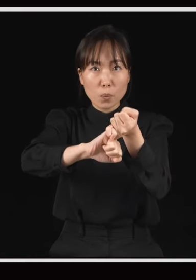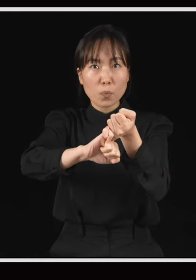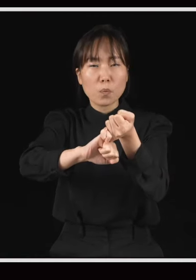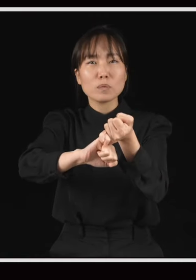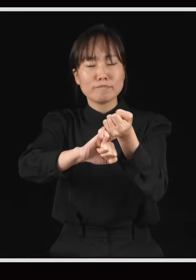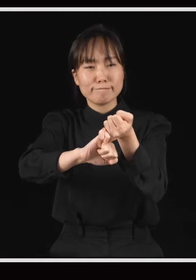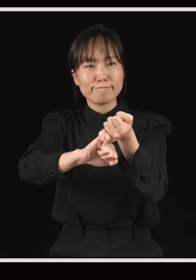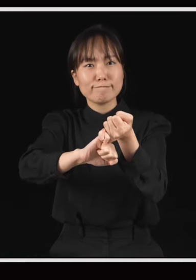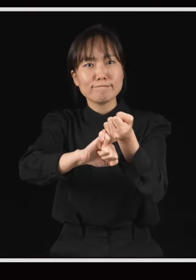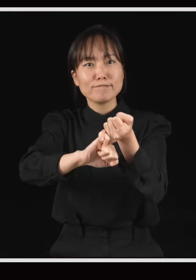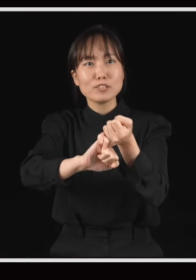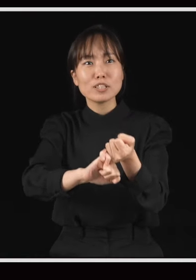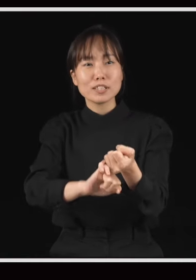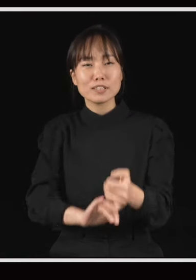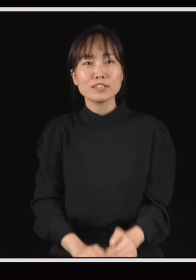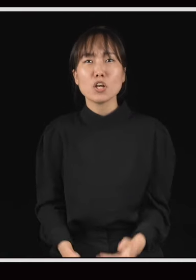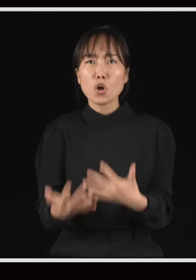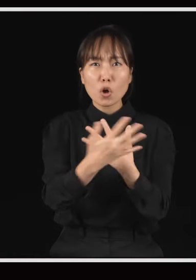하시고